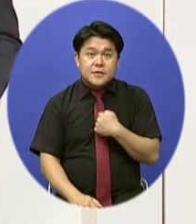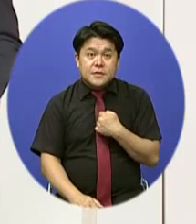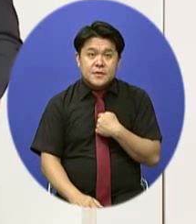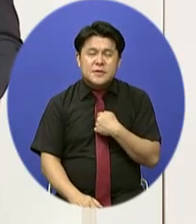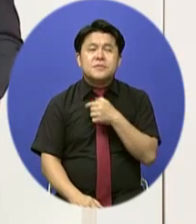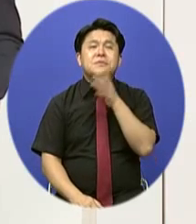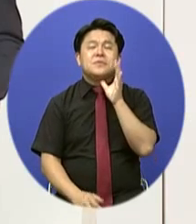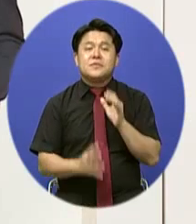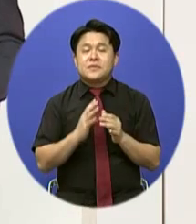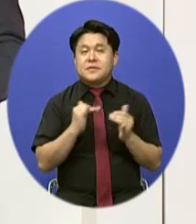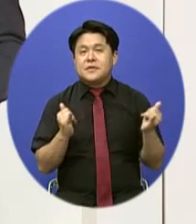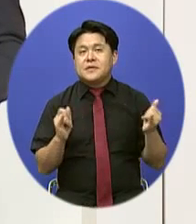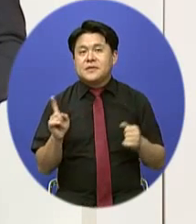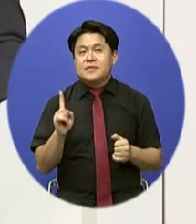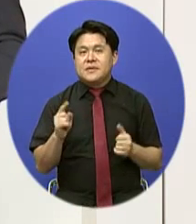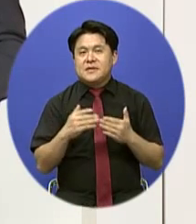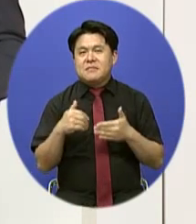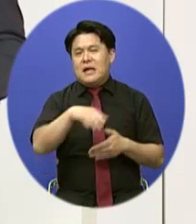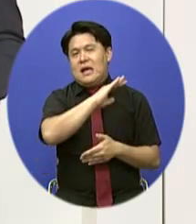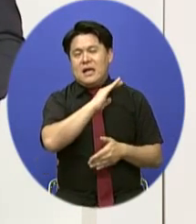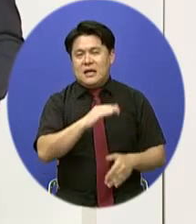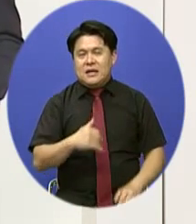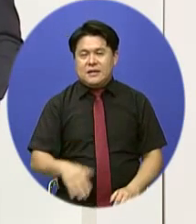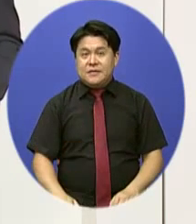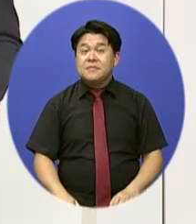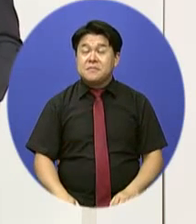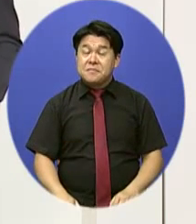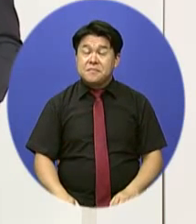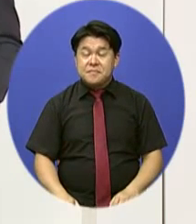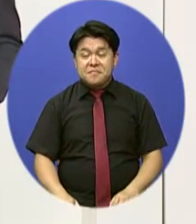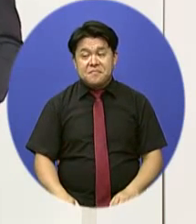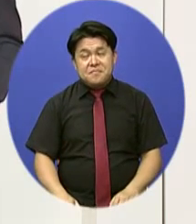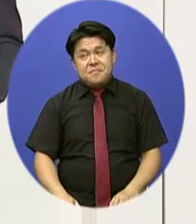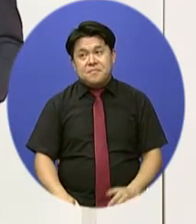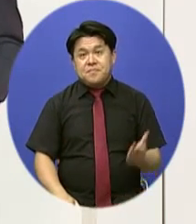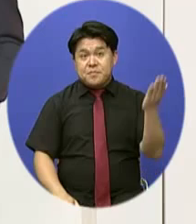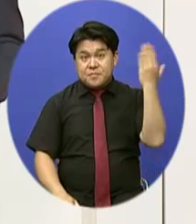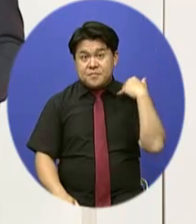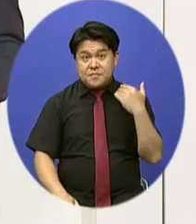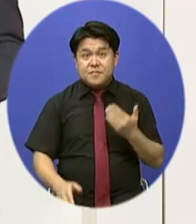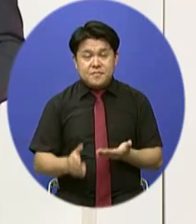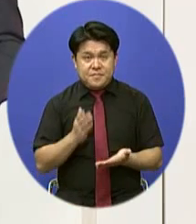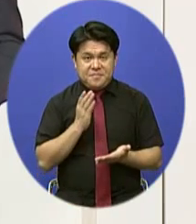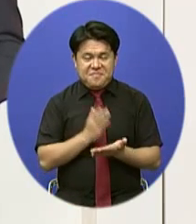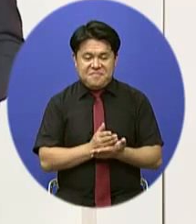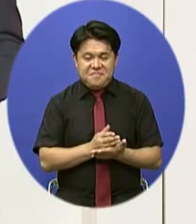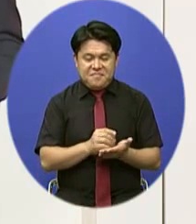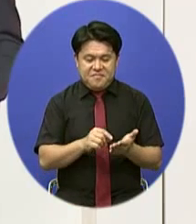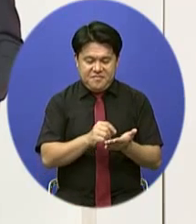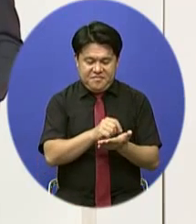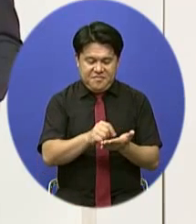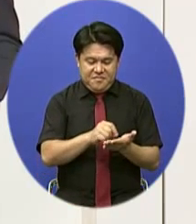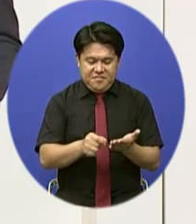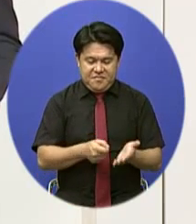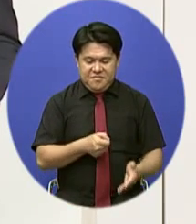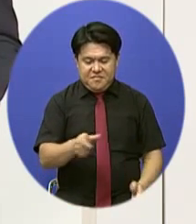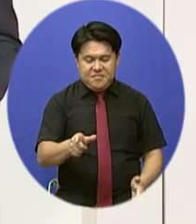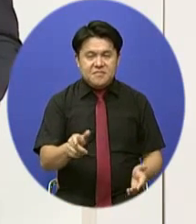이제 나이 보고 사람들은 이제 집에 가라고. 어머나. 며칠 전에 사표를 써줬어요. 아이고 저런.